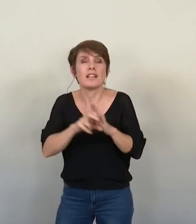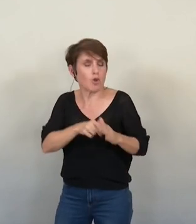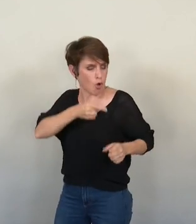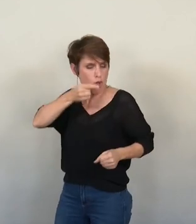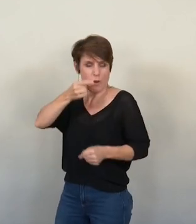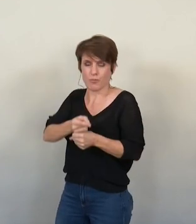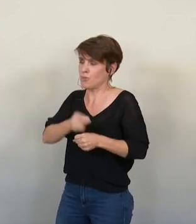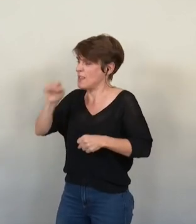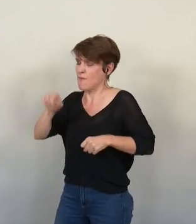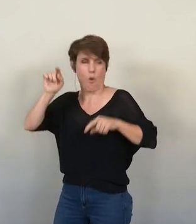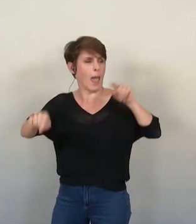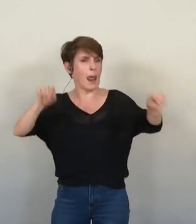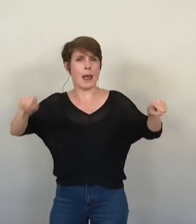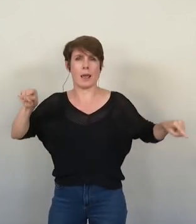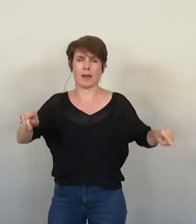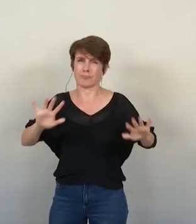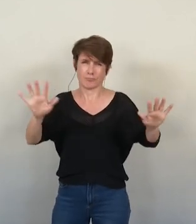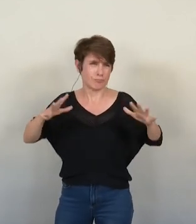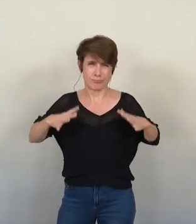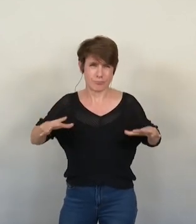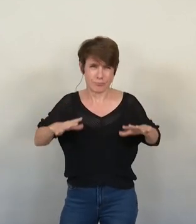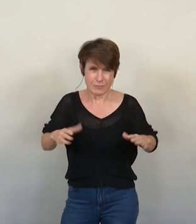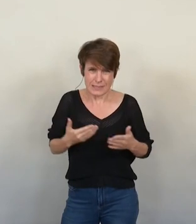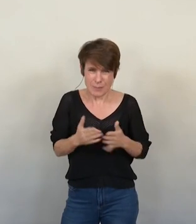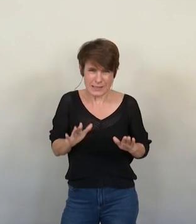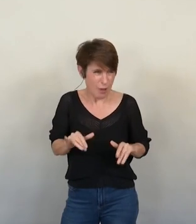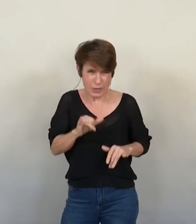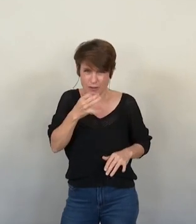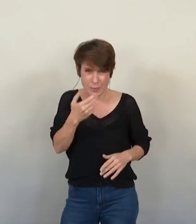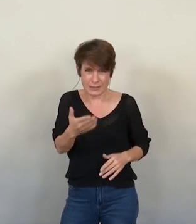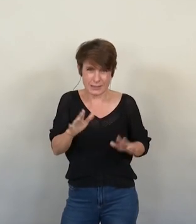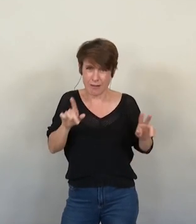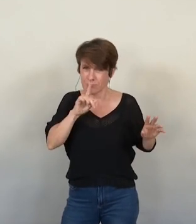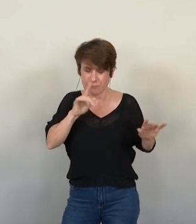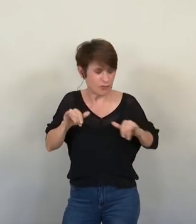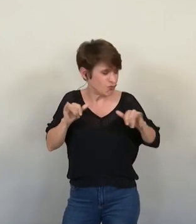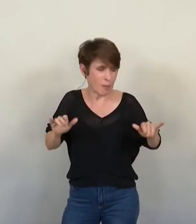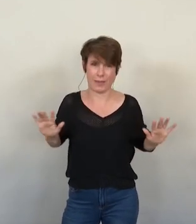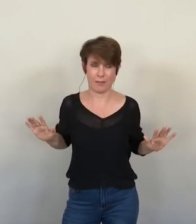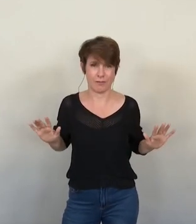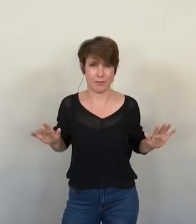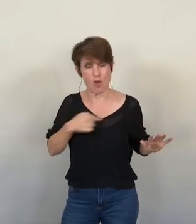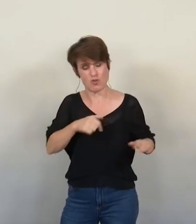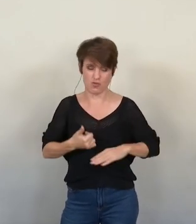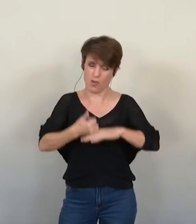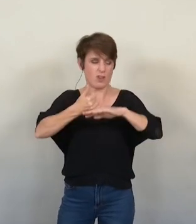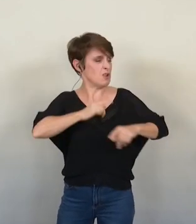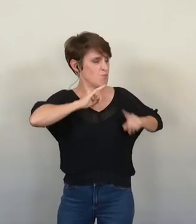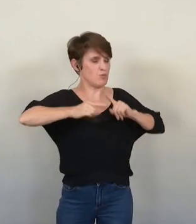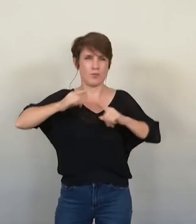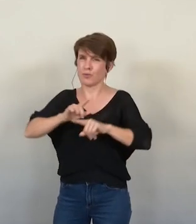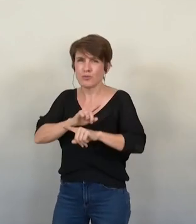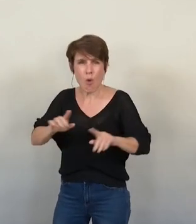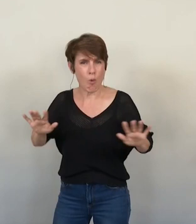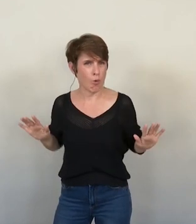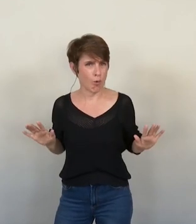objectifs à atteindre bien sûr que non d's ça n'a jamais été dit jamais présenté sous quelque forme quelque manière que ce soit dans ce sens-là nous